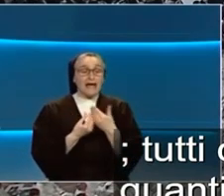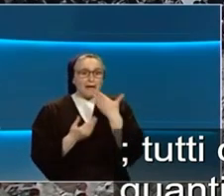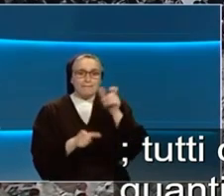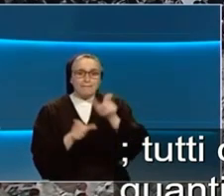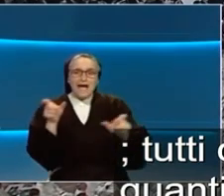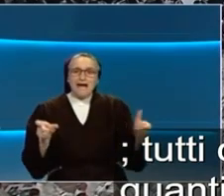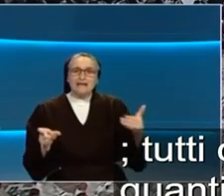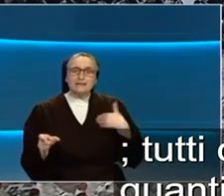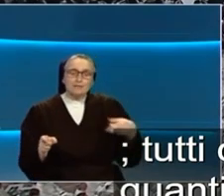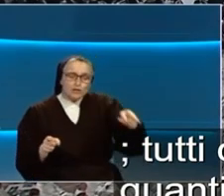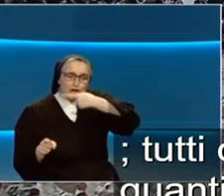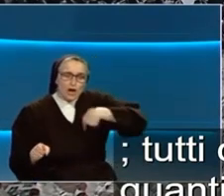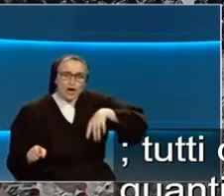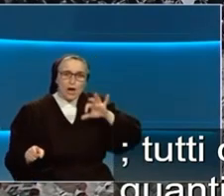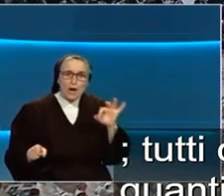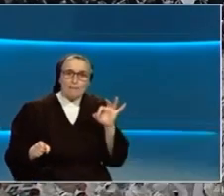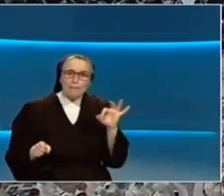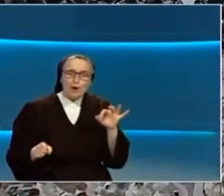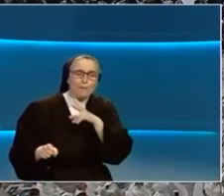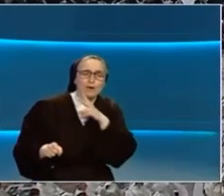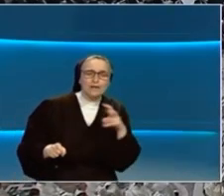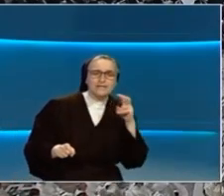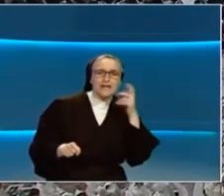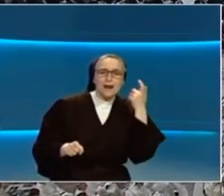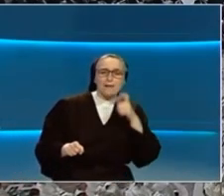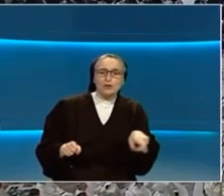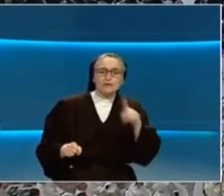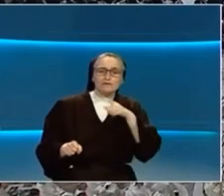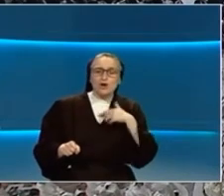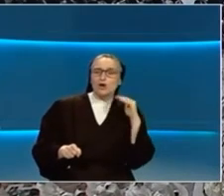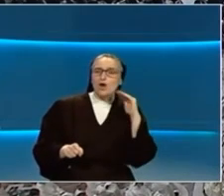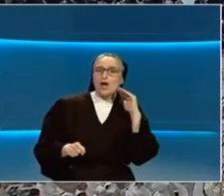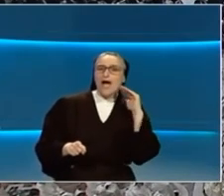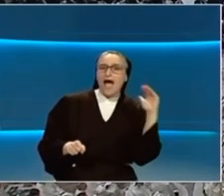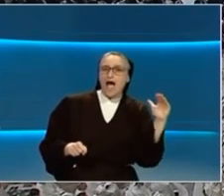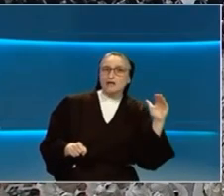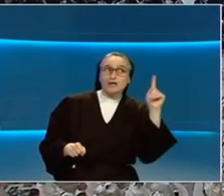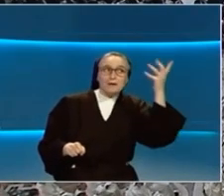Beati siamo noi, o Israele, perché ciò che